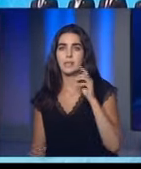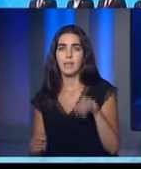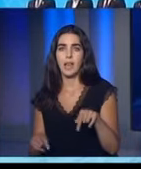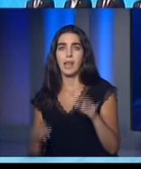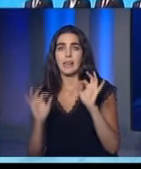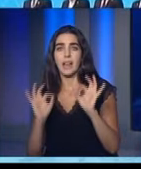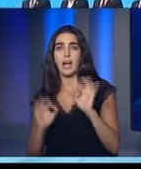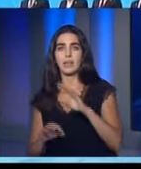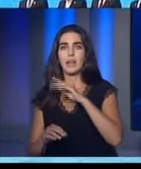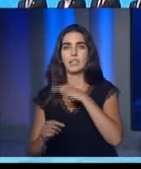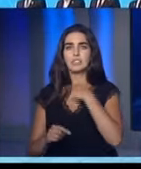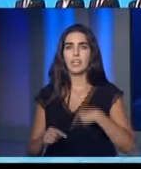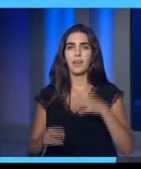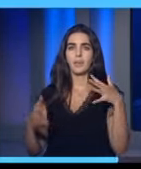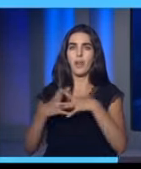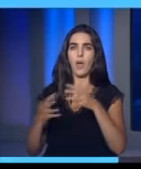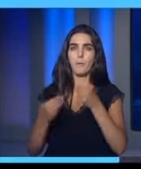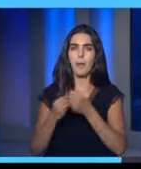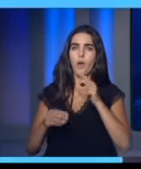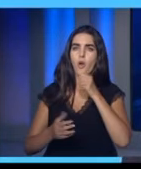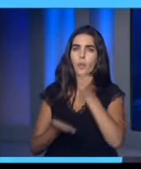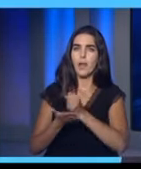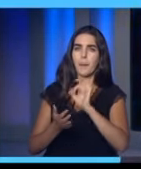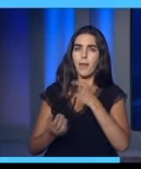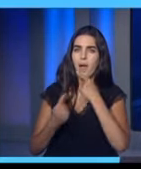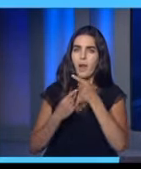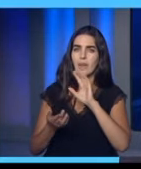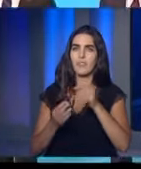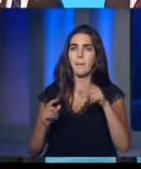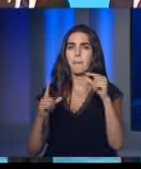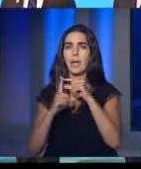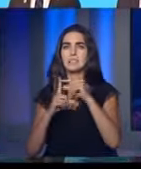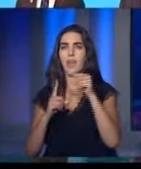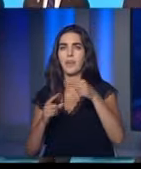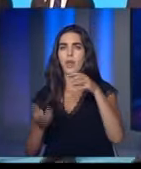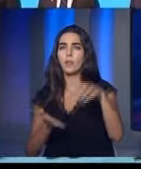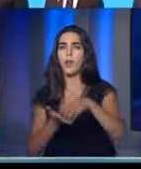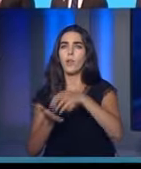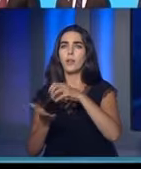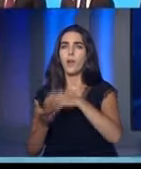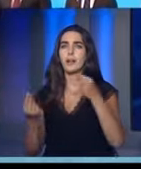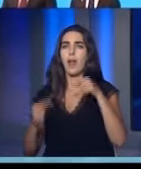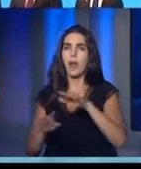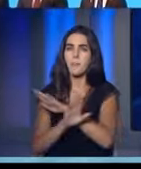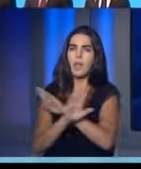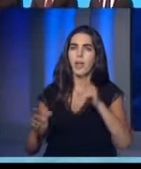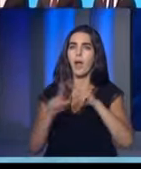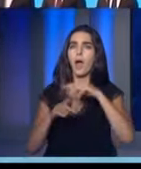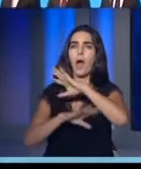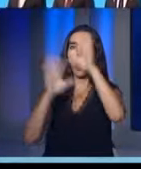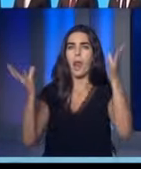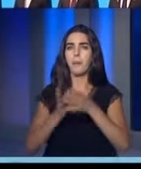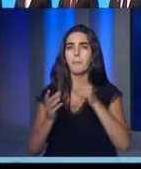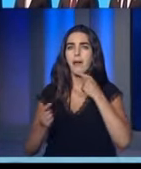أكدت منظمة شنغهاي للتعاون في بيانها الختامي عقب القمة التي عقدت في العاصمة الباكستانية أن القانون الدولي ينتهك